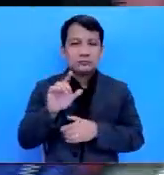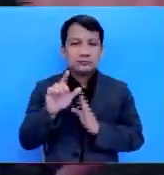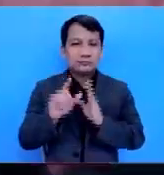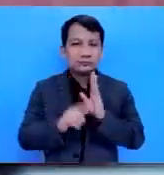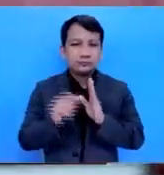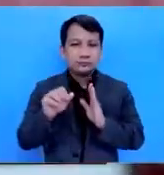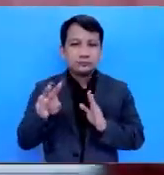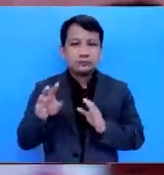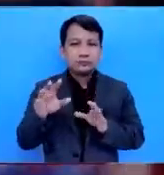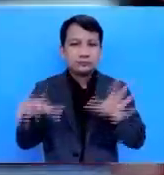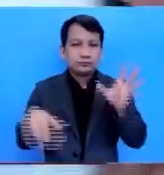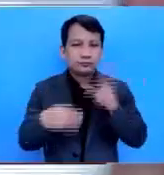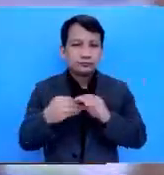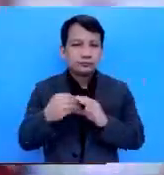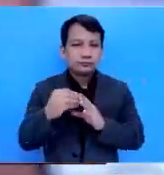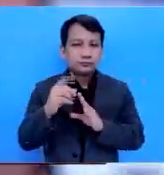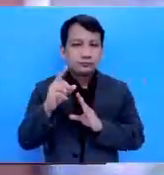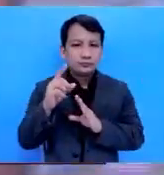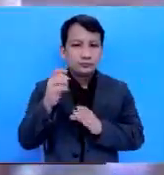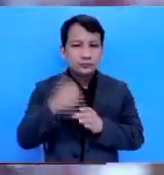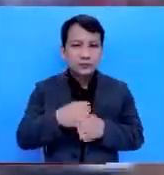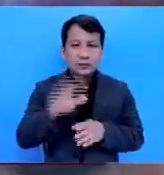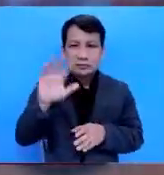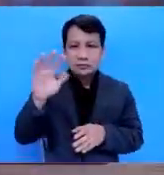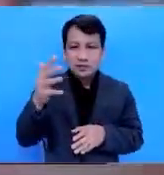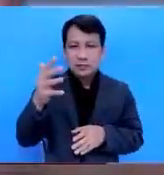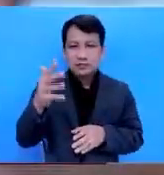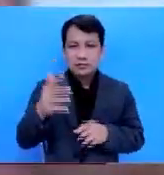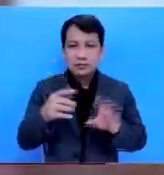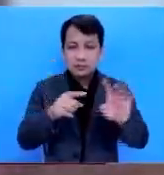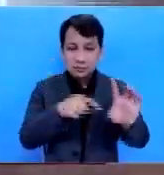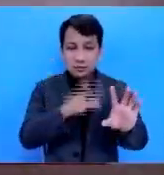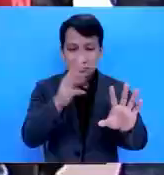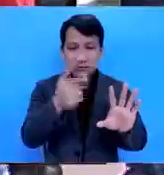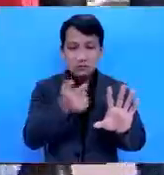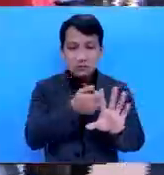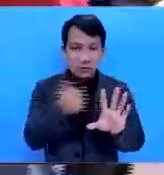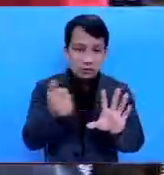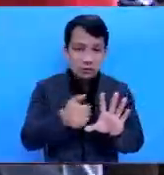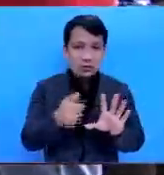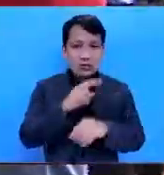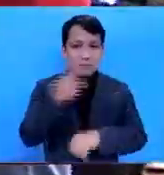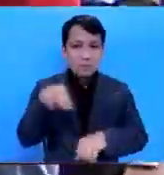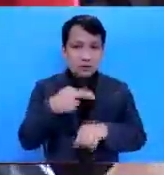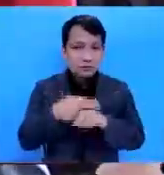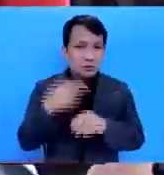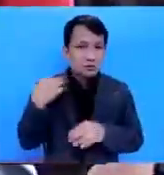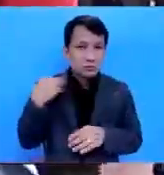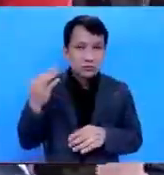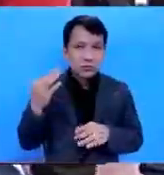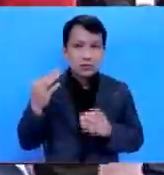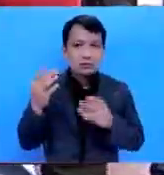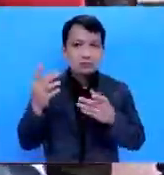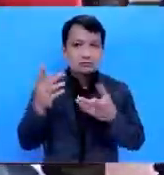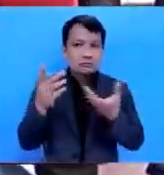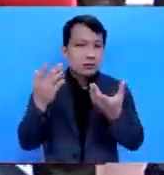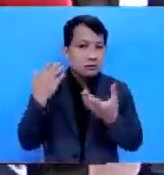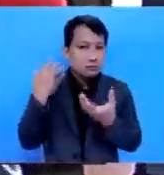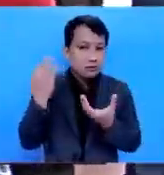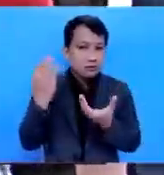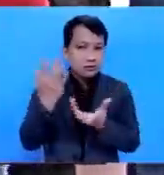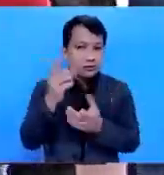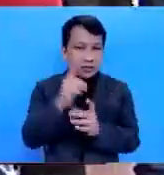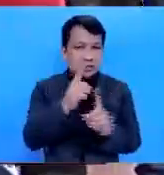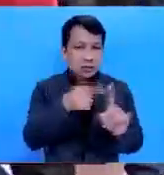kasi ng election laws ng bansa, 5 piso kada botante ang maaaring gastosin ng National Political Party sa kada botante. Ibig